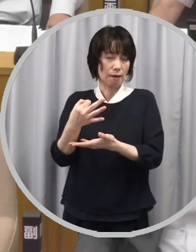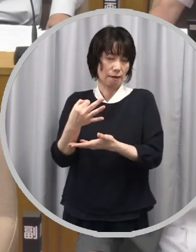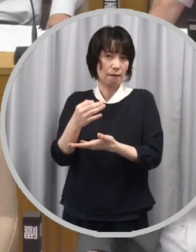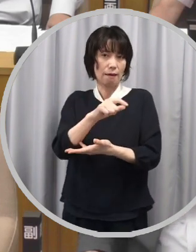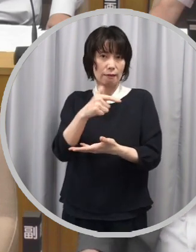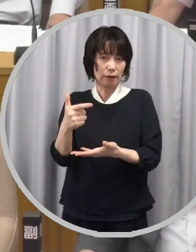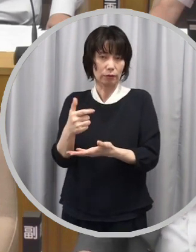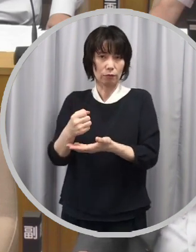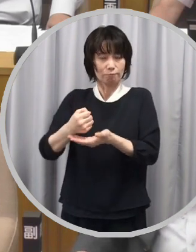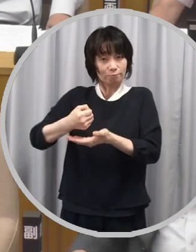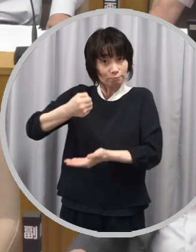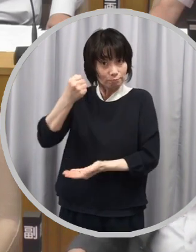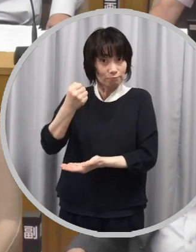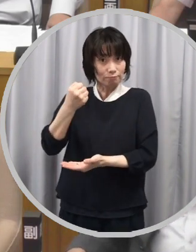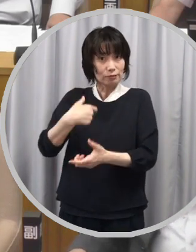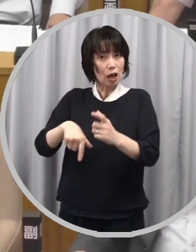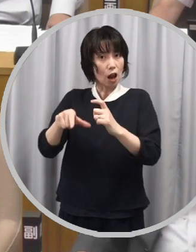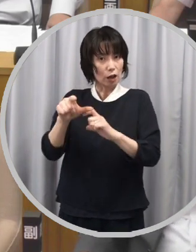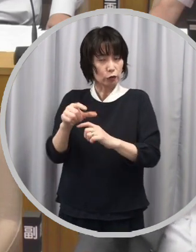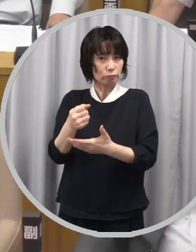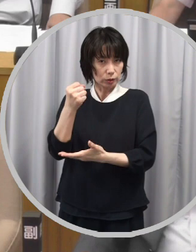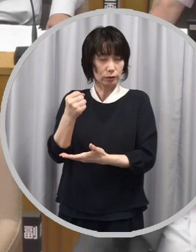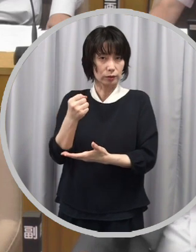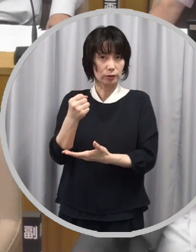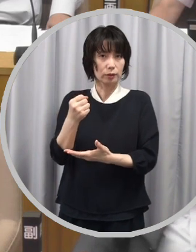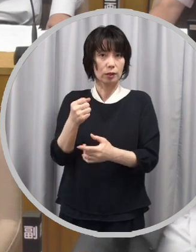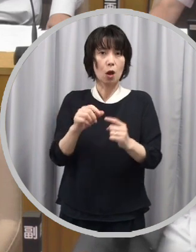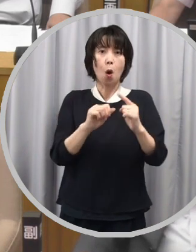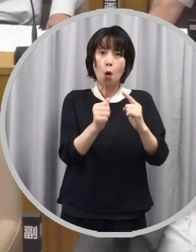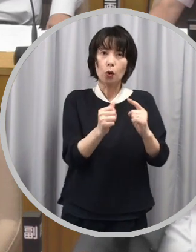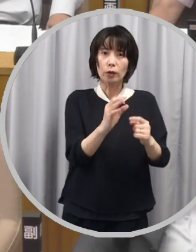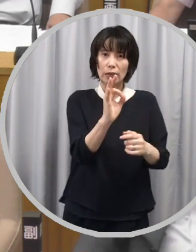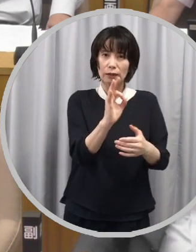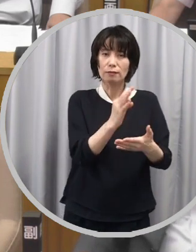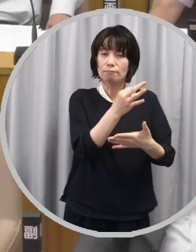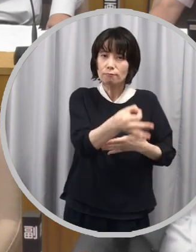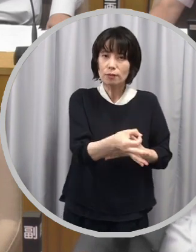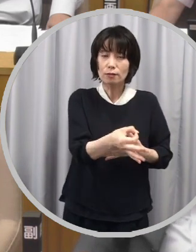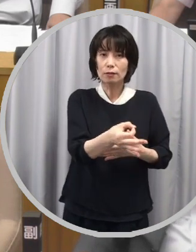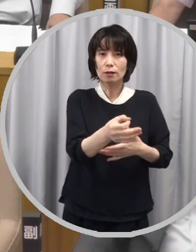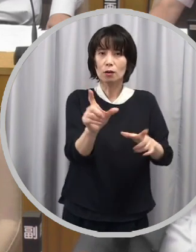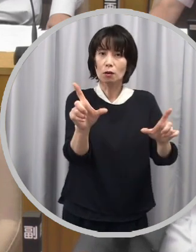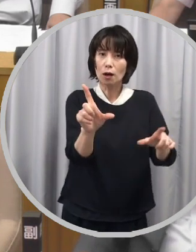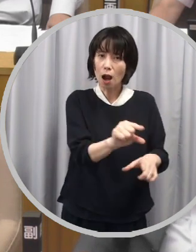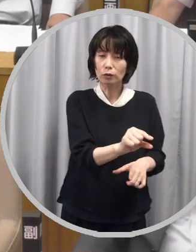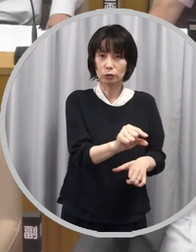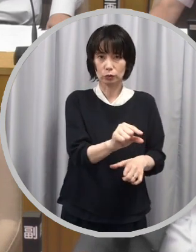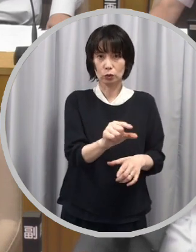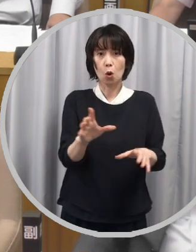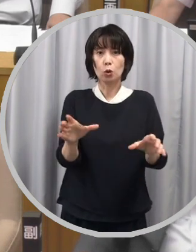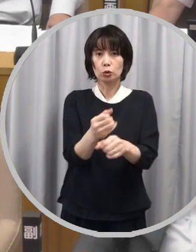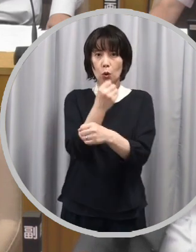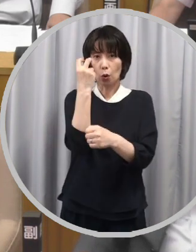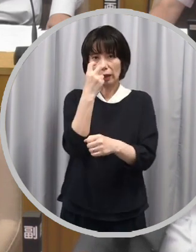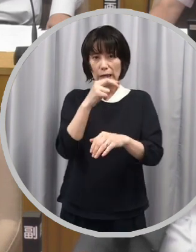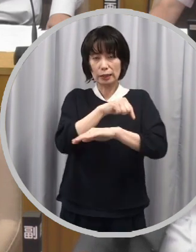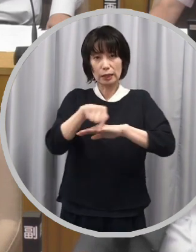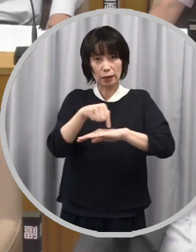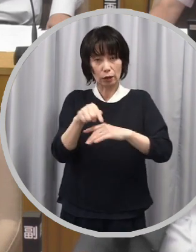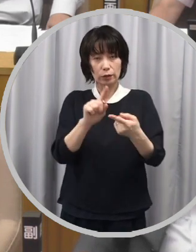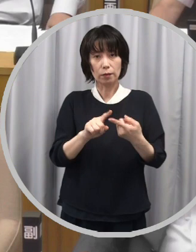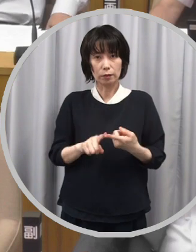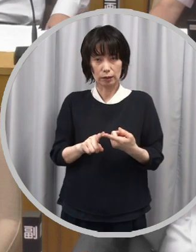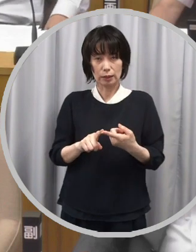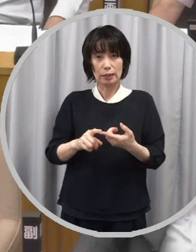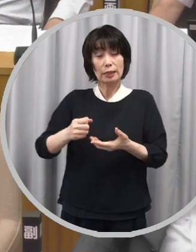層の充実と、交際費など義務的経費の縮減や、公共施設等総合管理計画に基づく